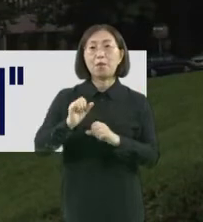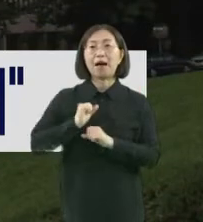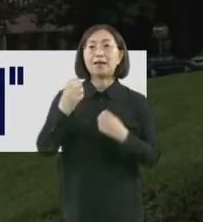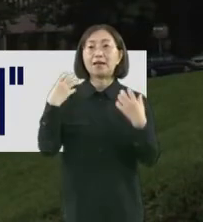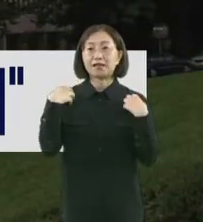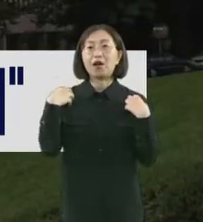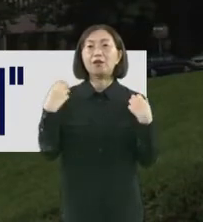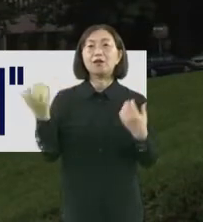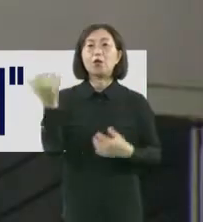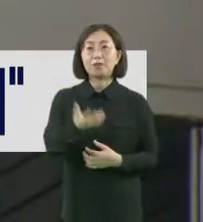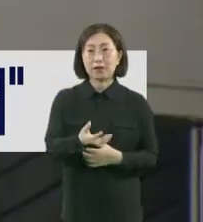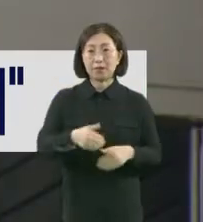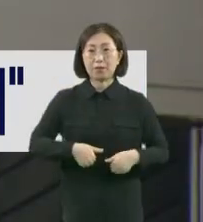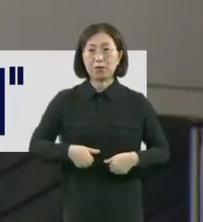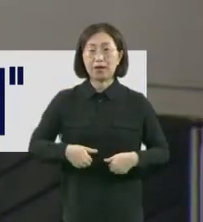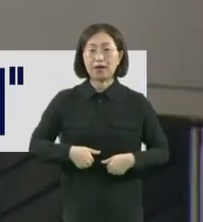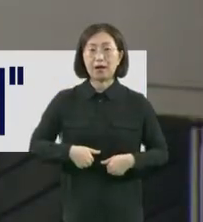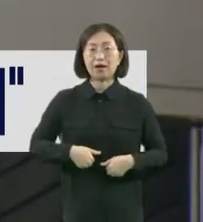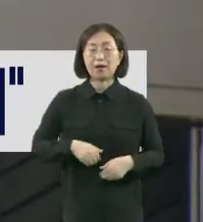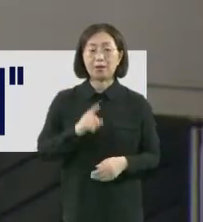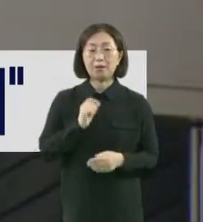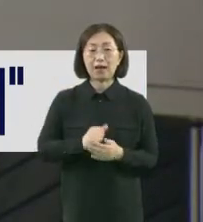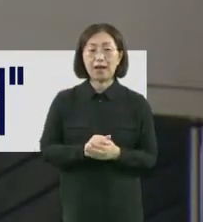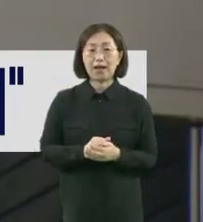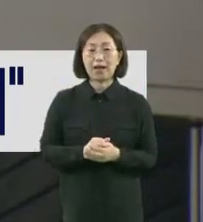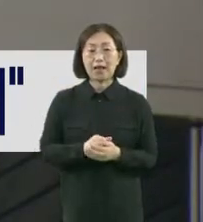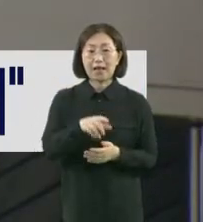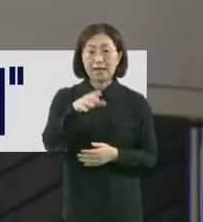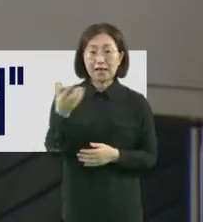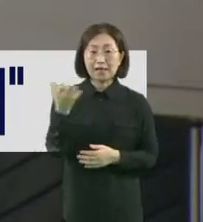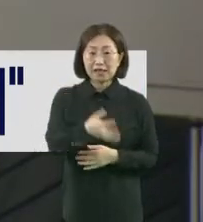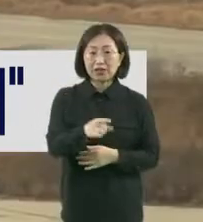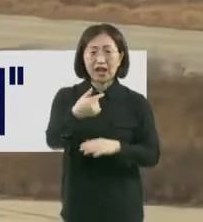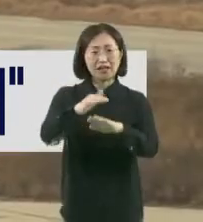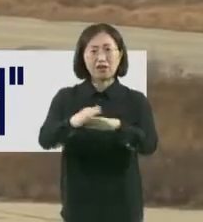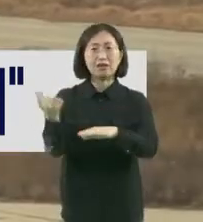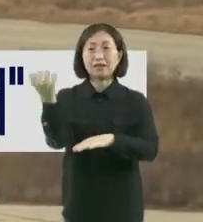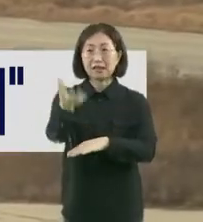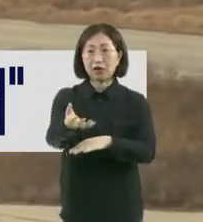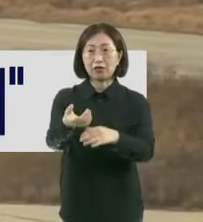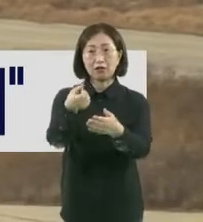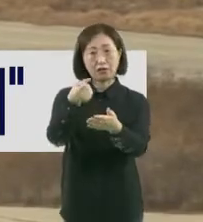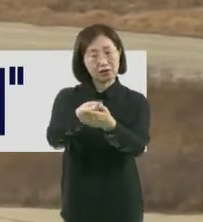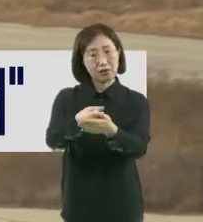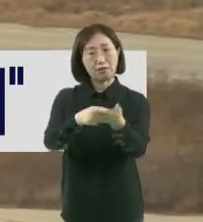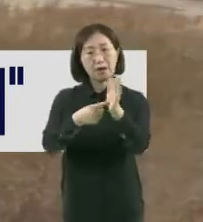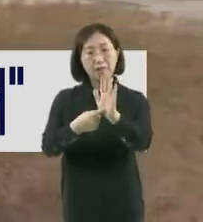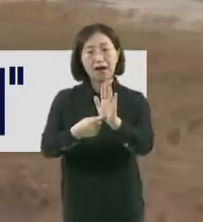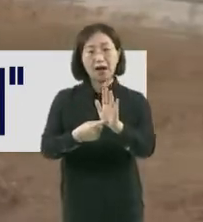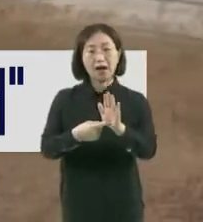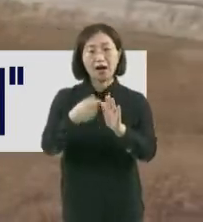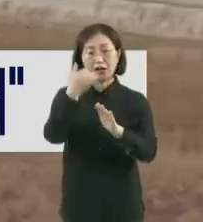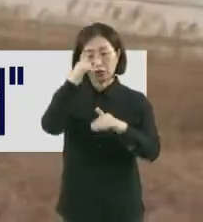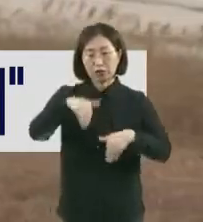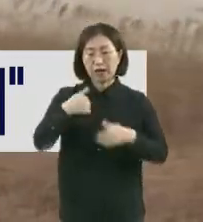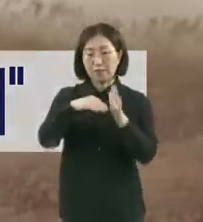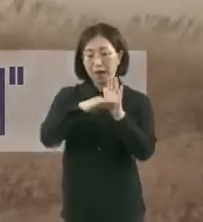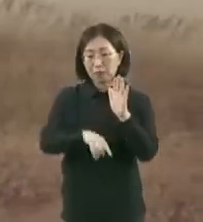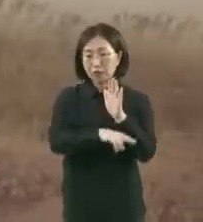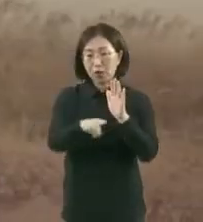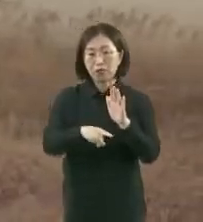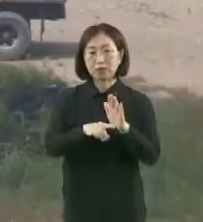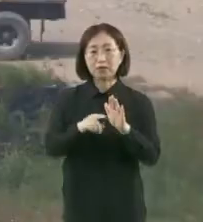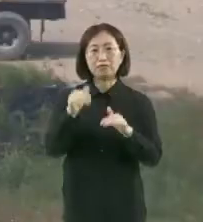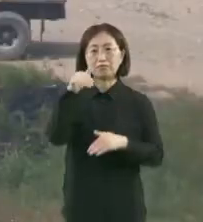한다고 주장했습니다. 백 시장은 방사청 이전지가 대전으로 굳어지는 상황에 대해 충남 남북권은 현재 소멸 위기에